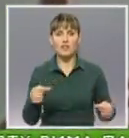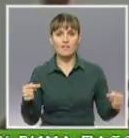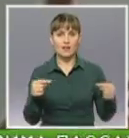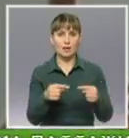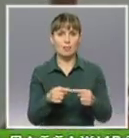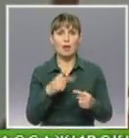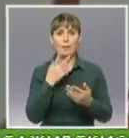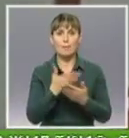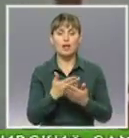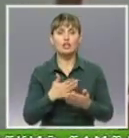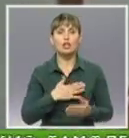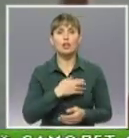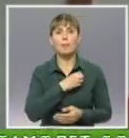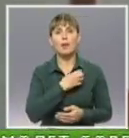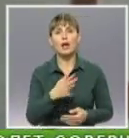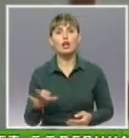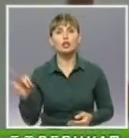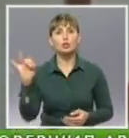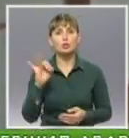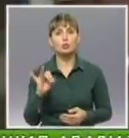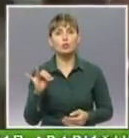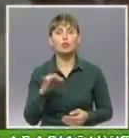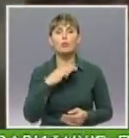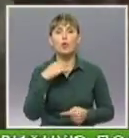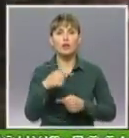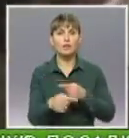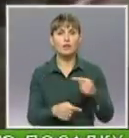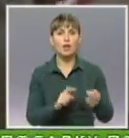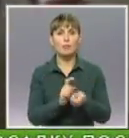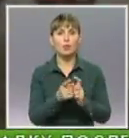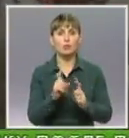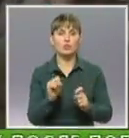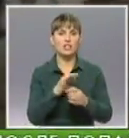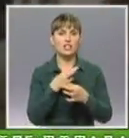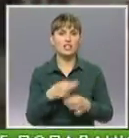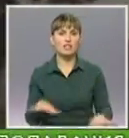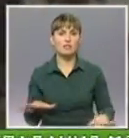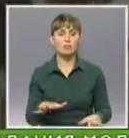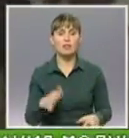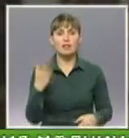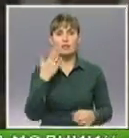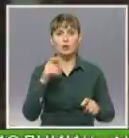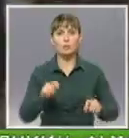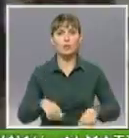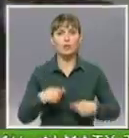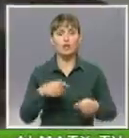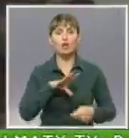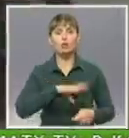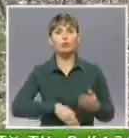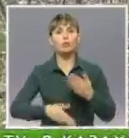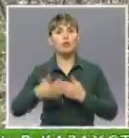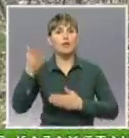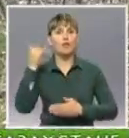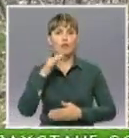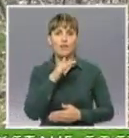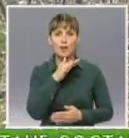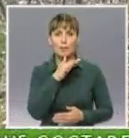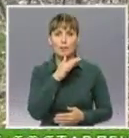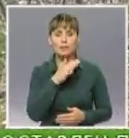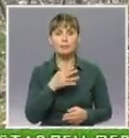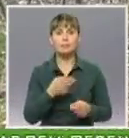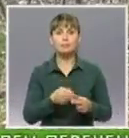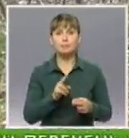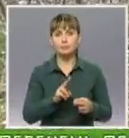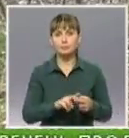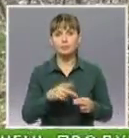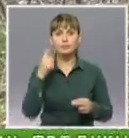Киноэпопея покажет нашу богатую историю и многовековую борьбу за независимость. Кроме того, сериал передаст дух того времени. Эта идея